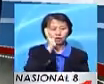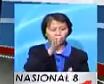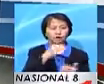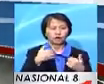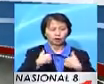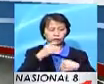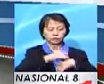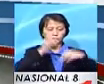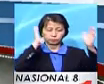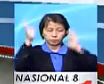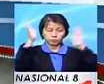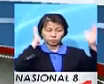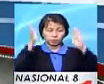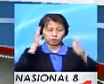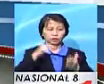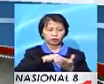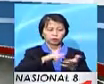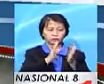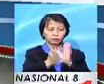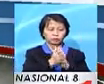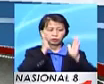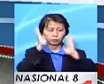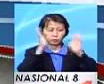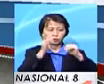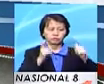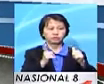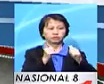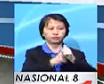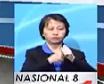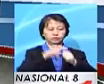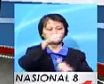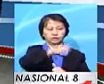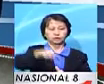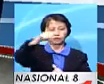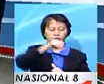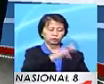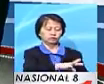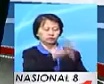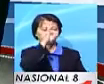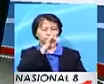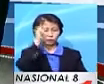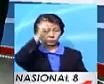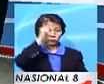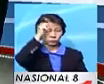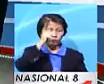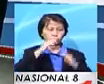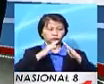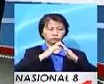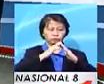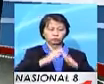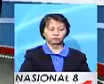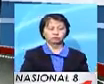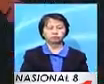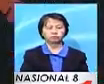bakal diadakan di Malaysia. Ini menjadikan Malaysia sebagai negara pertama di Asia dipilih sebagai tuan rumah.